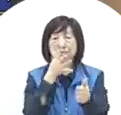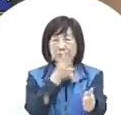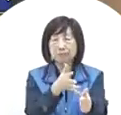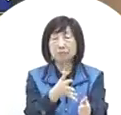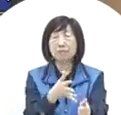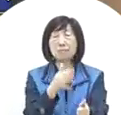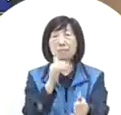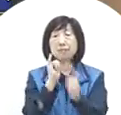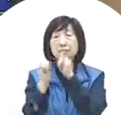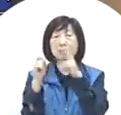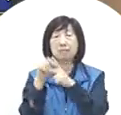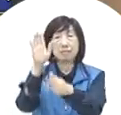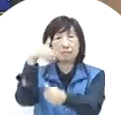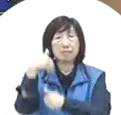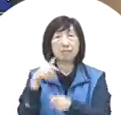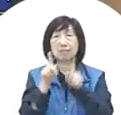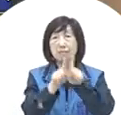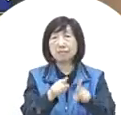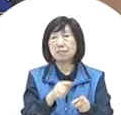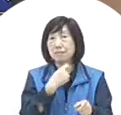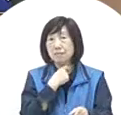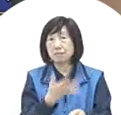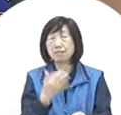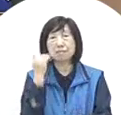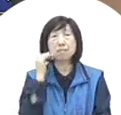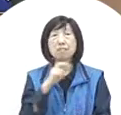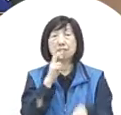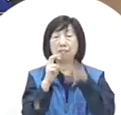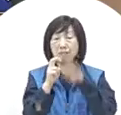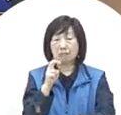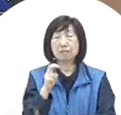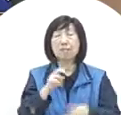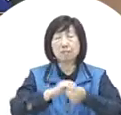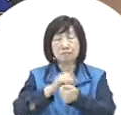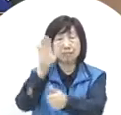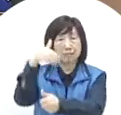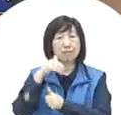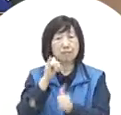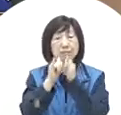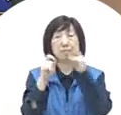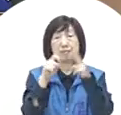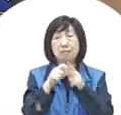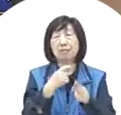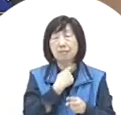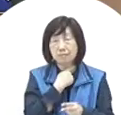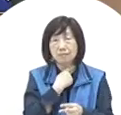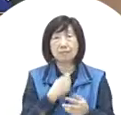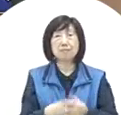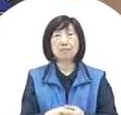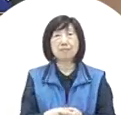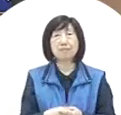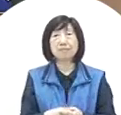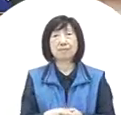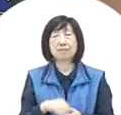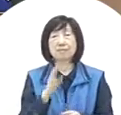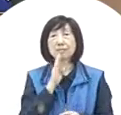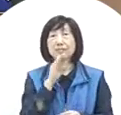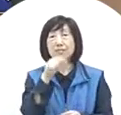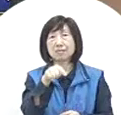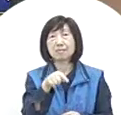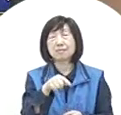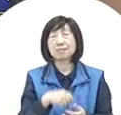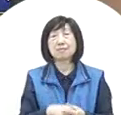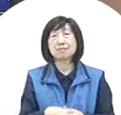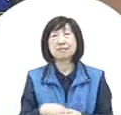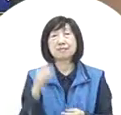做社工的一个陪同，那如果是未成年人一定要社工的通报跟陪同。 市长， 那可是他如果是